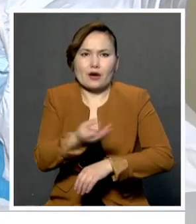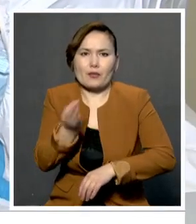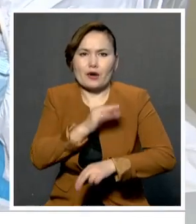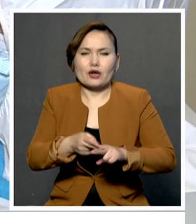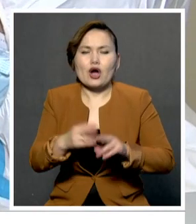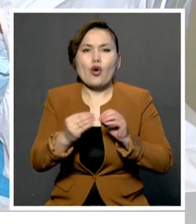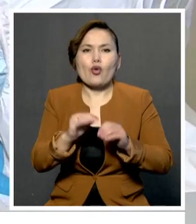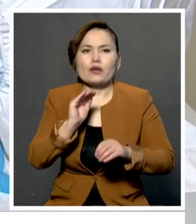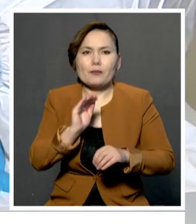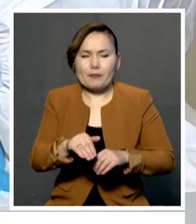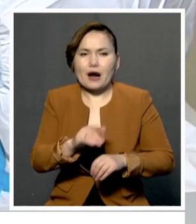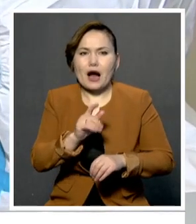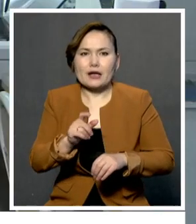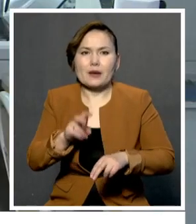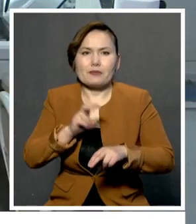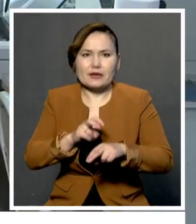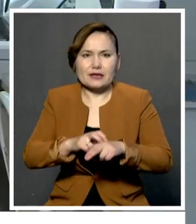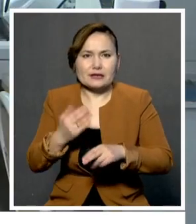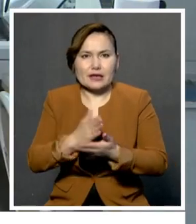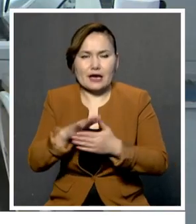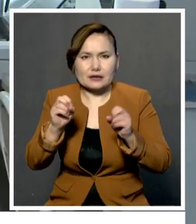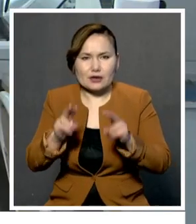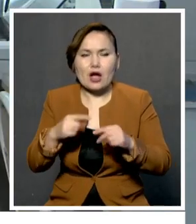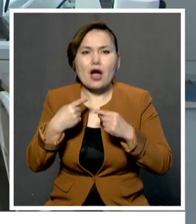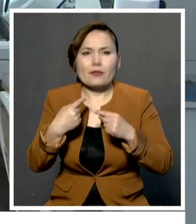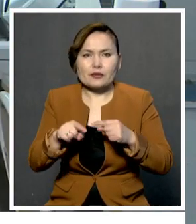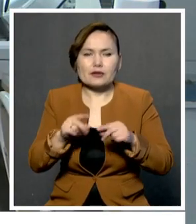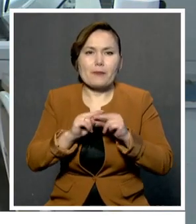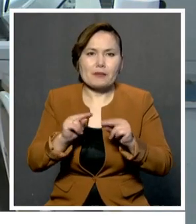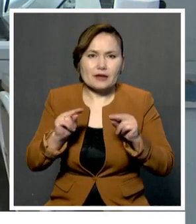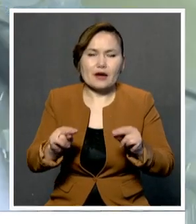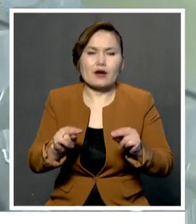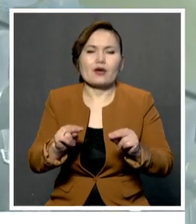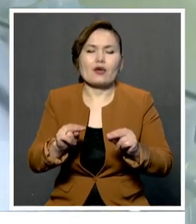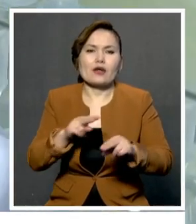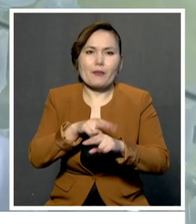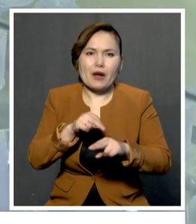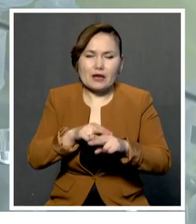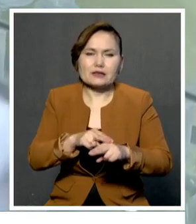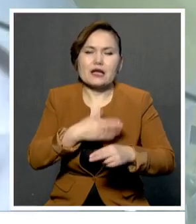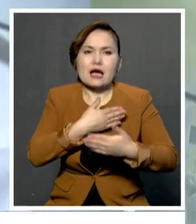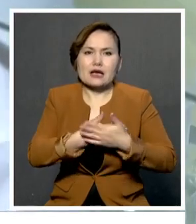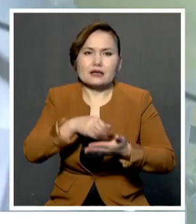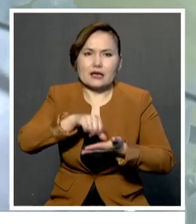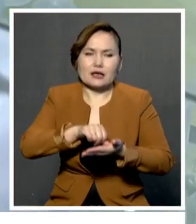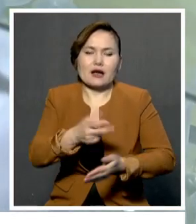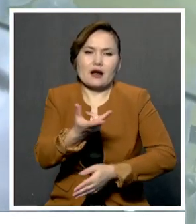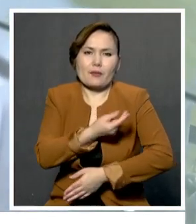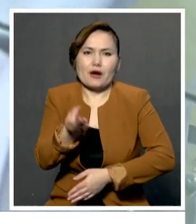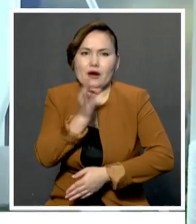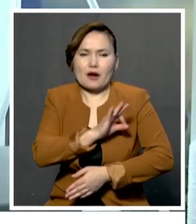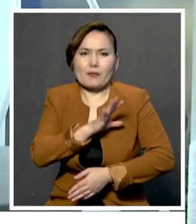10 мыңнан астамы медицина қызметкерлері болса, өзгелері педагогтар, полицейлер мен басқа да санаттағы азаматтар. Аймақта 3200 адам екпенің